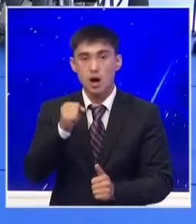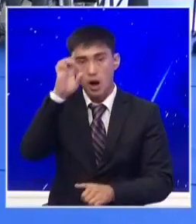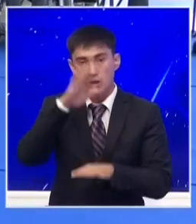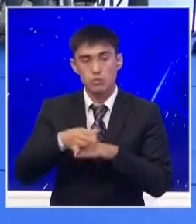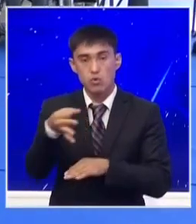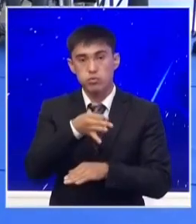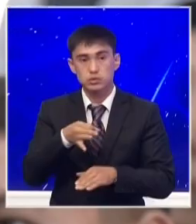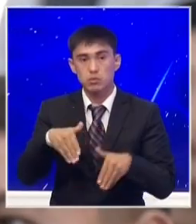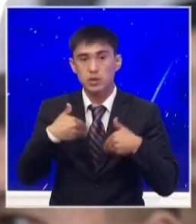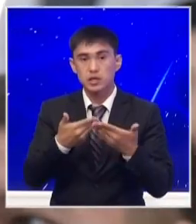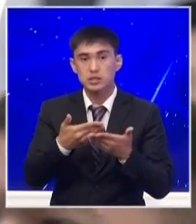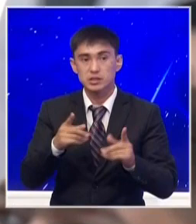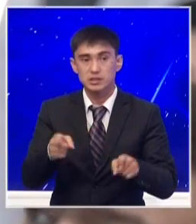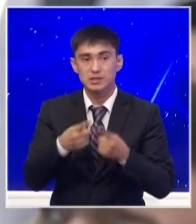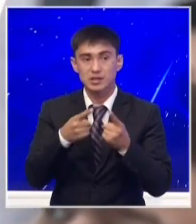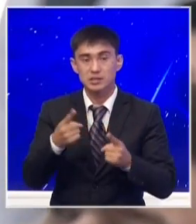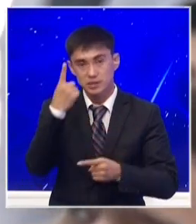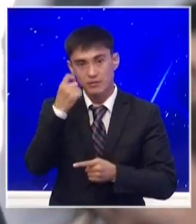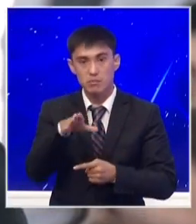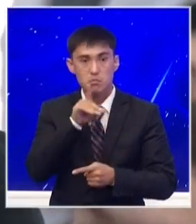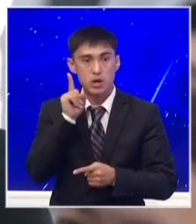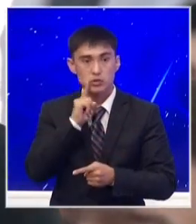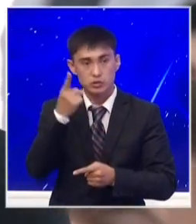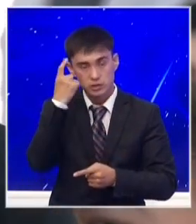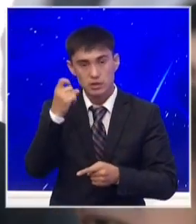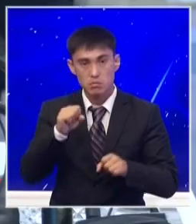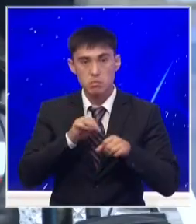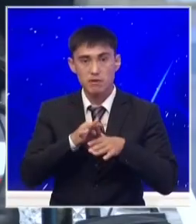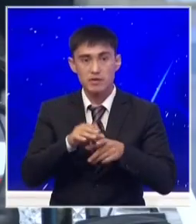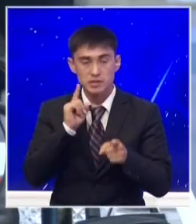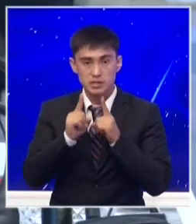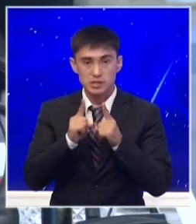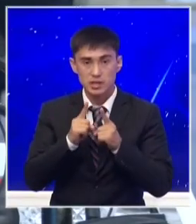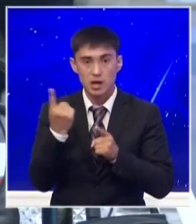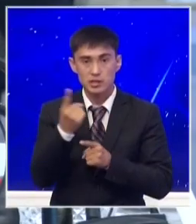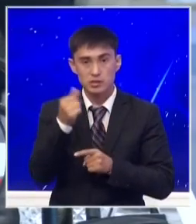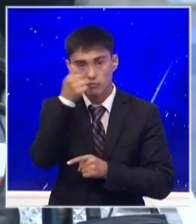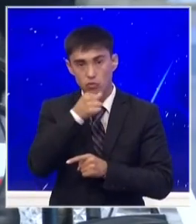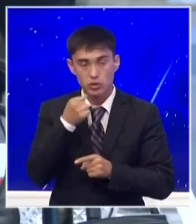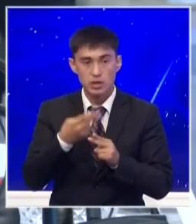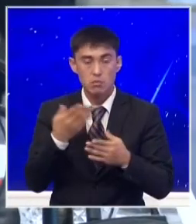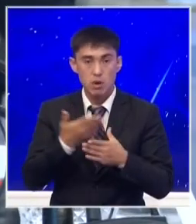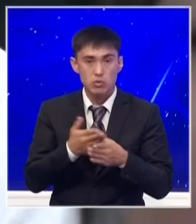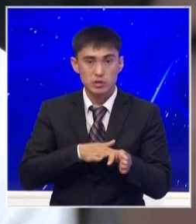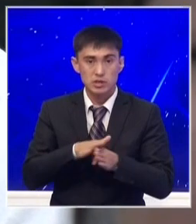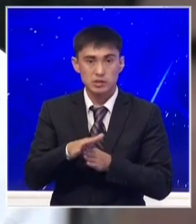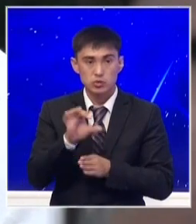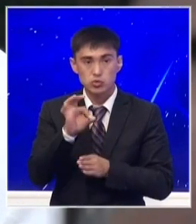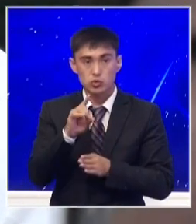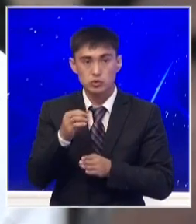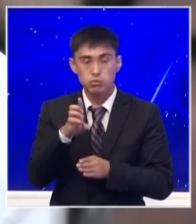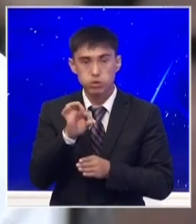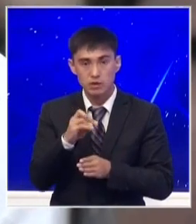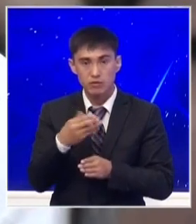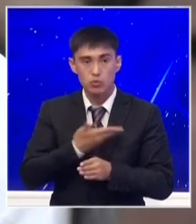создать координационный совет по поддержке молодежных инициатив и проводить его заседания один раз в год. Это поможет реализовать